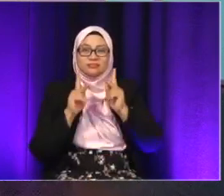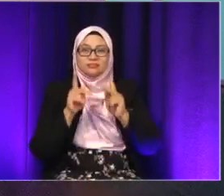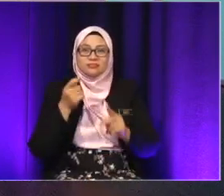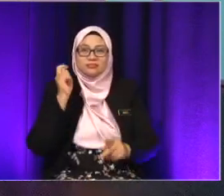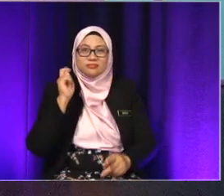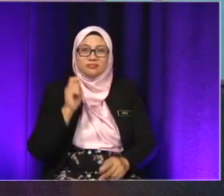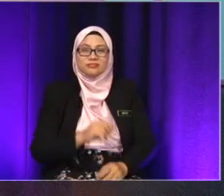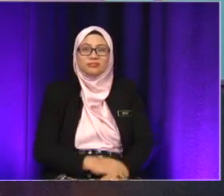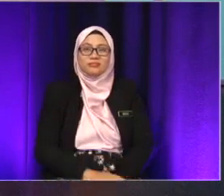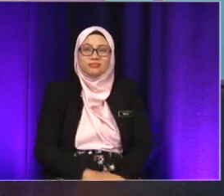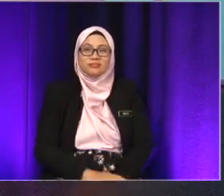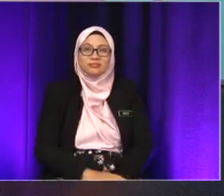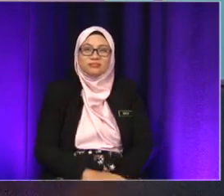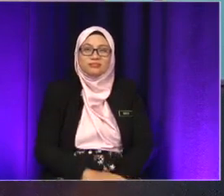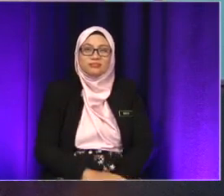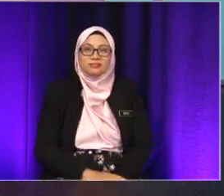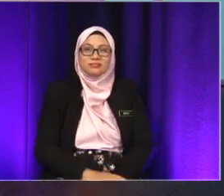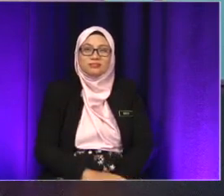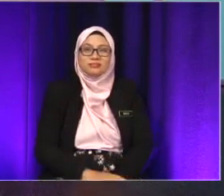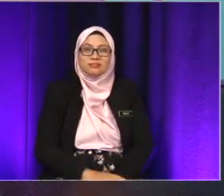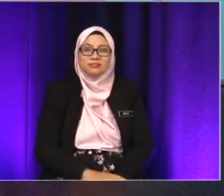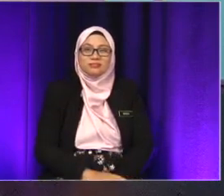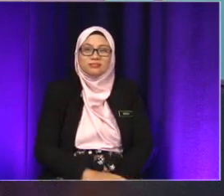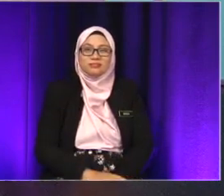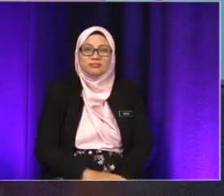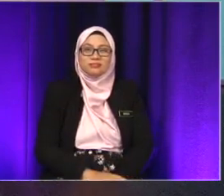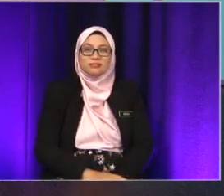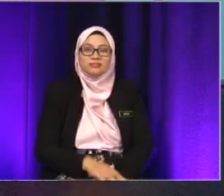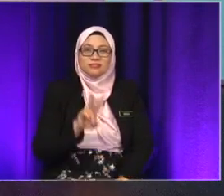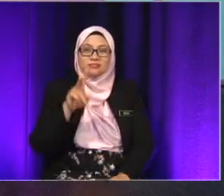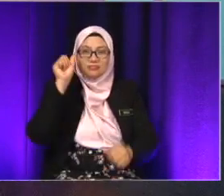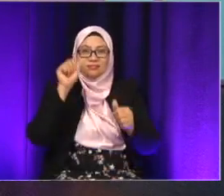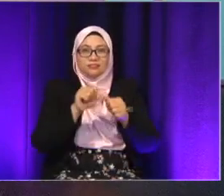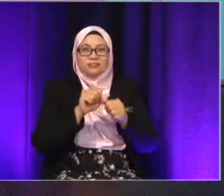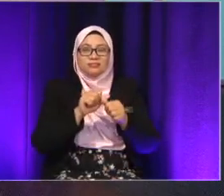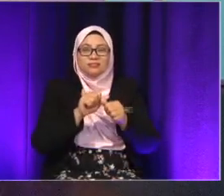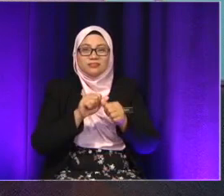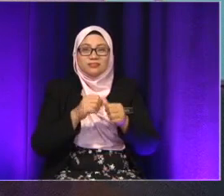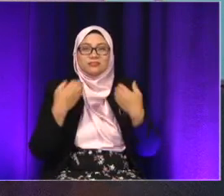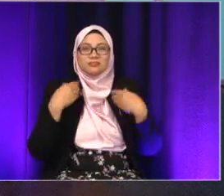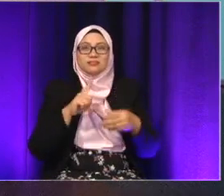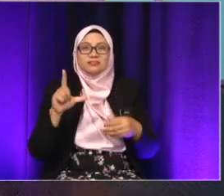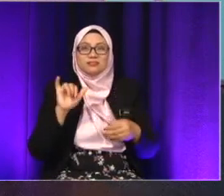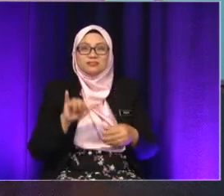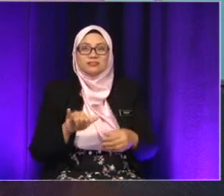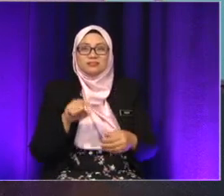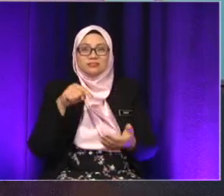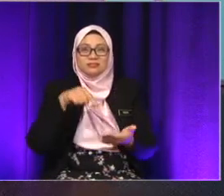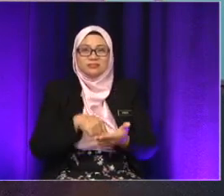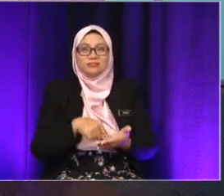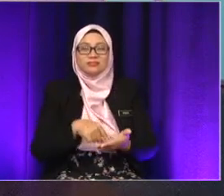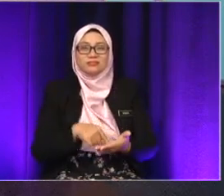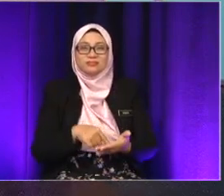ni silinder ni. Silinder dua arah ni adalah yang di sini. Okey. Kalau cikgu tunjuk ni silinder dua arah ni,